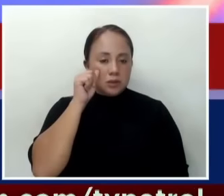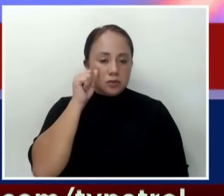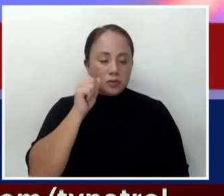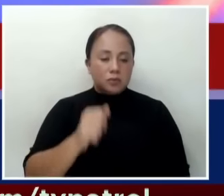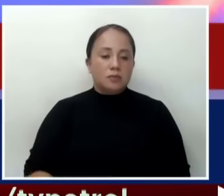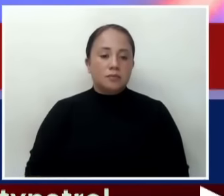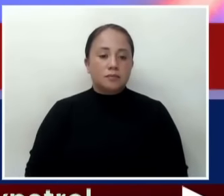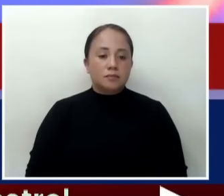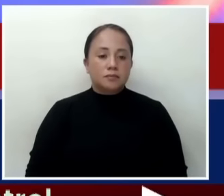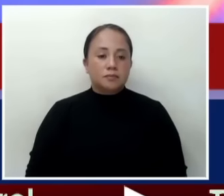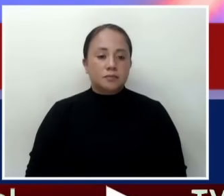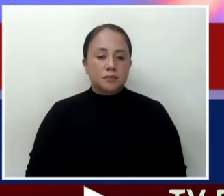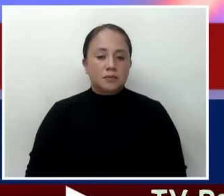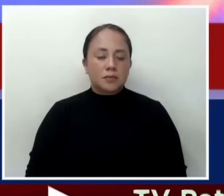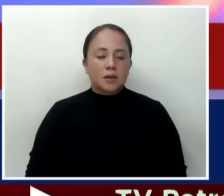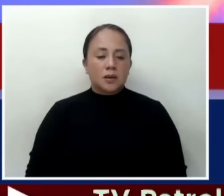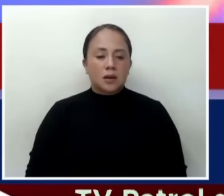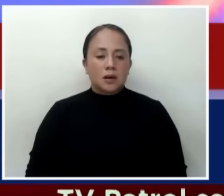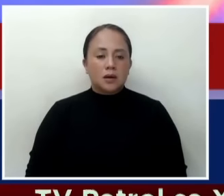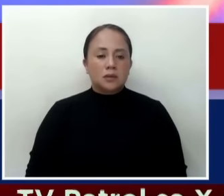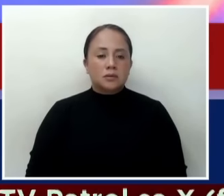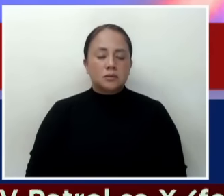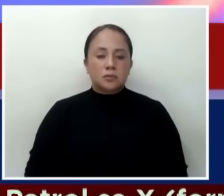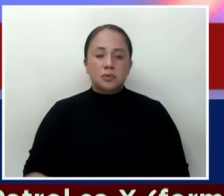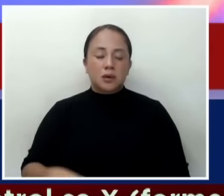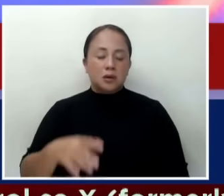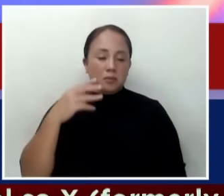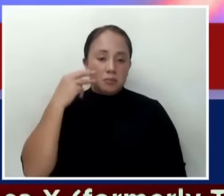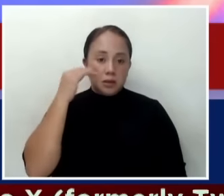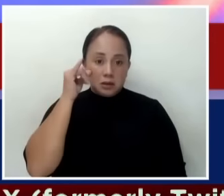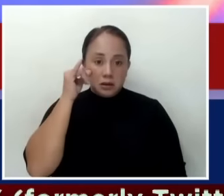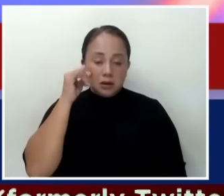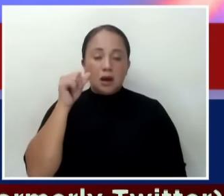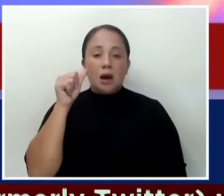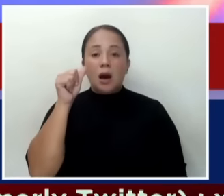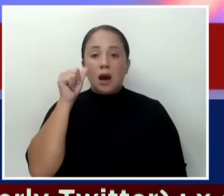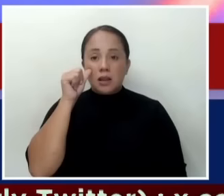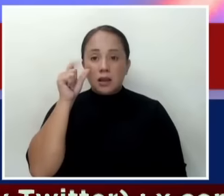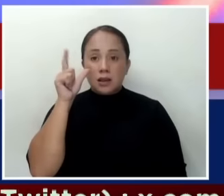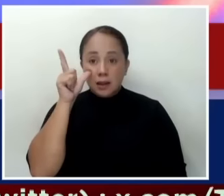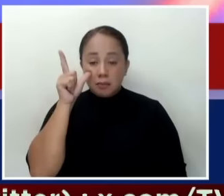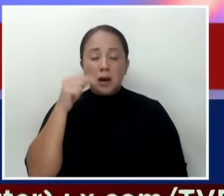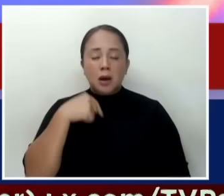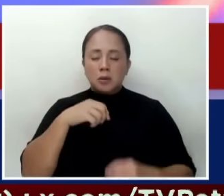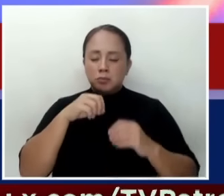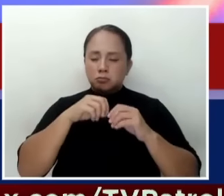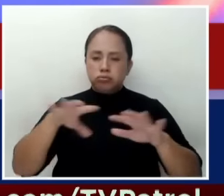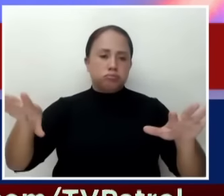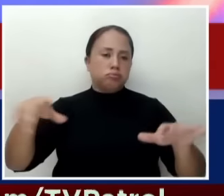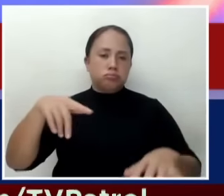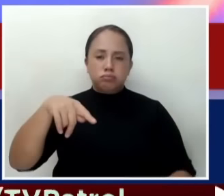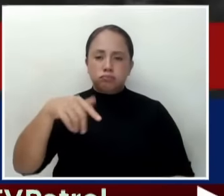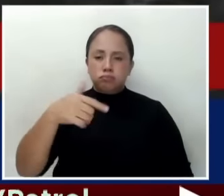Lumawak ang galamay ni Michael Young at ni Alan Lim. Lumago ang Pogo, nandiyan ang Parmali. O,